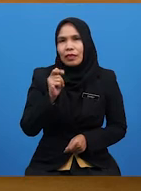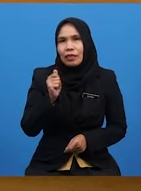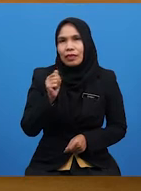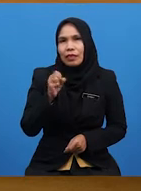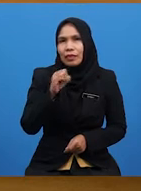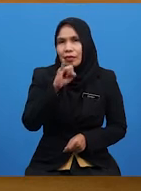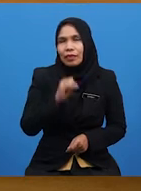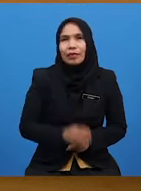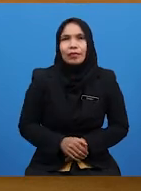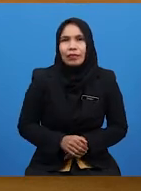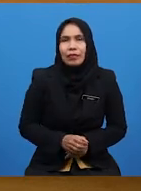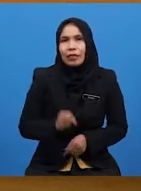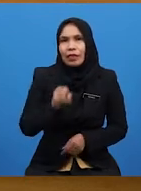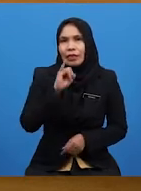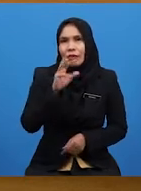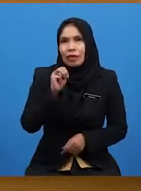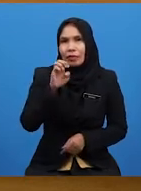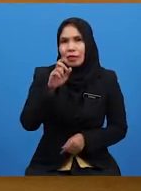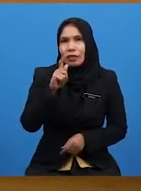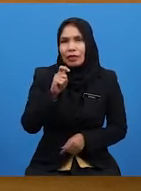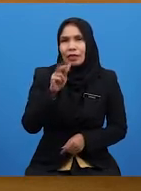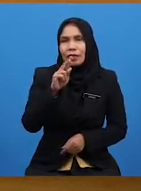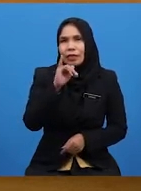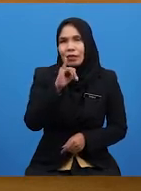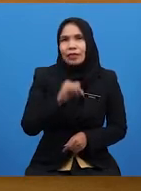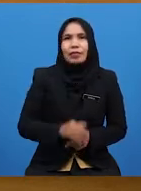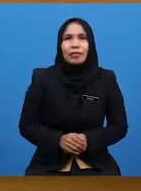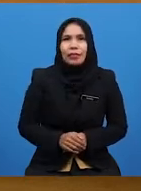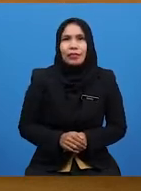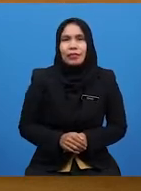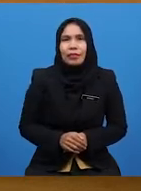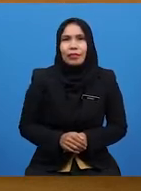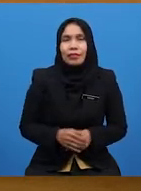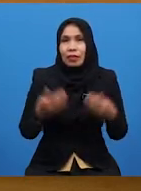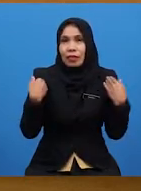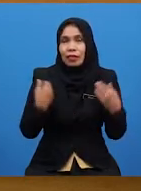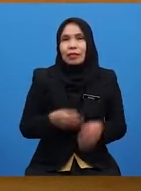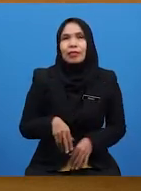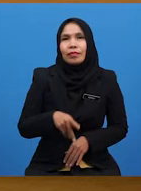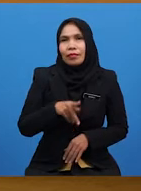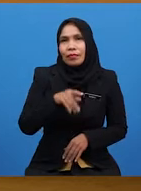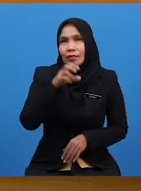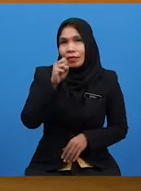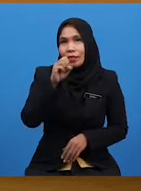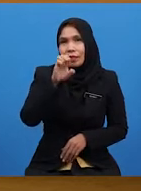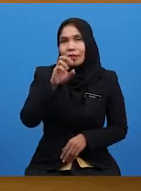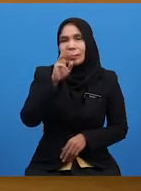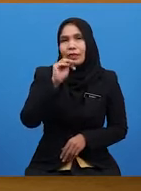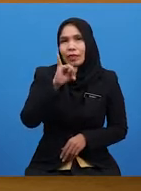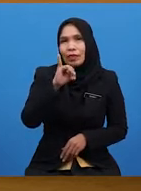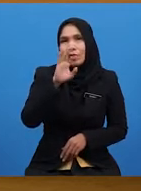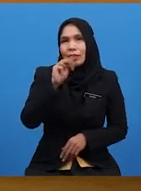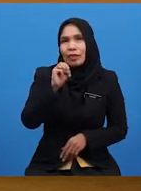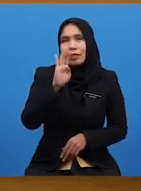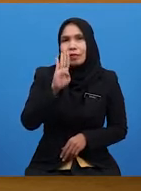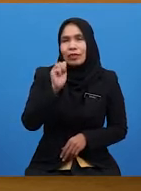yang mengimbangi meja kerja yang terletak di sebelah Untuk menimbulkan kesan berat dijual